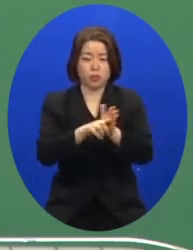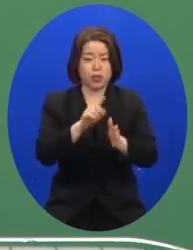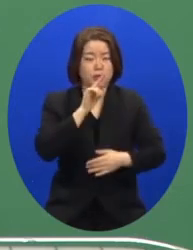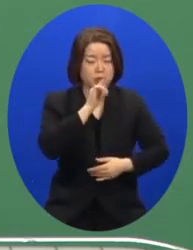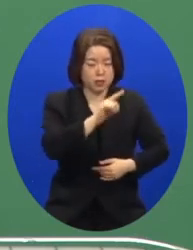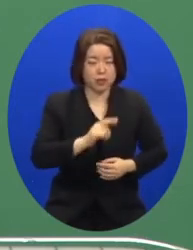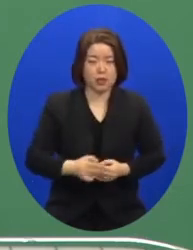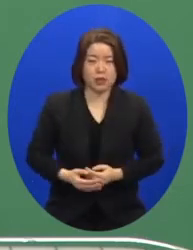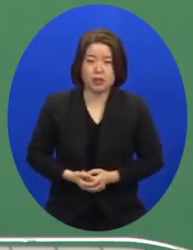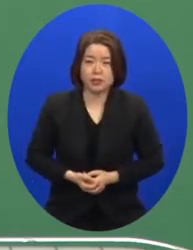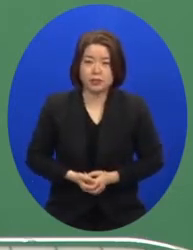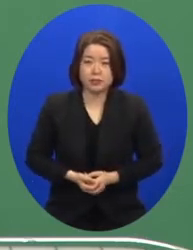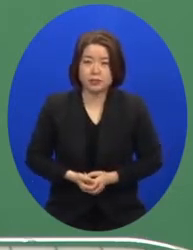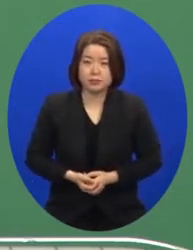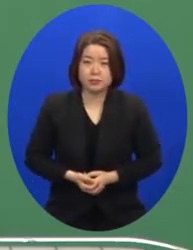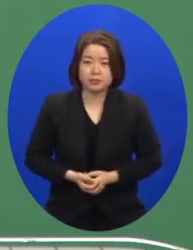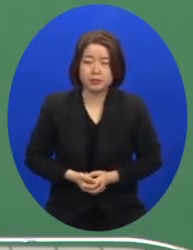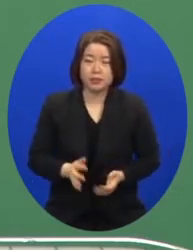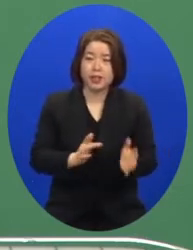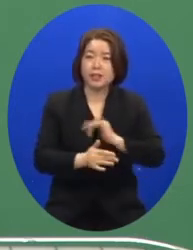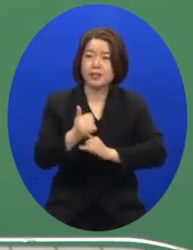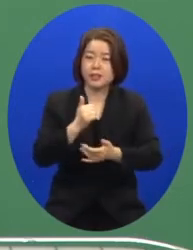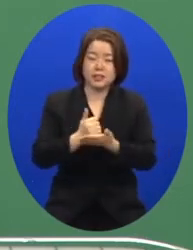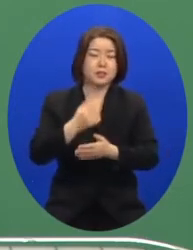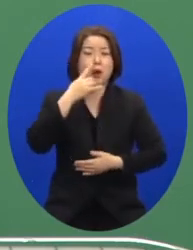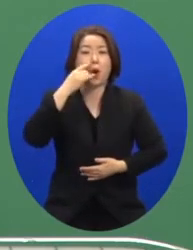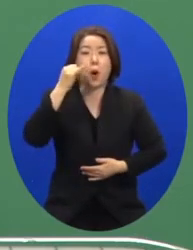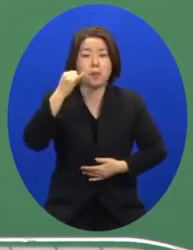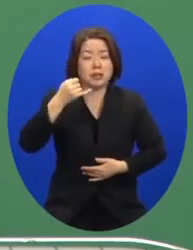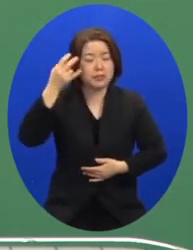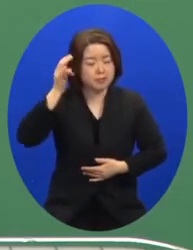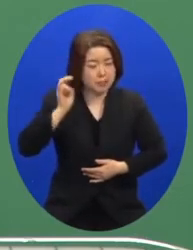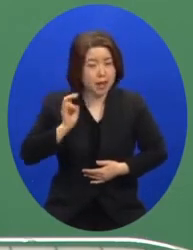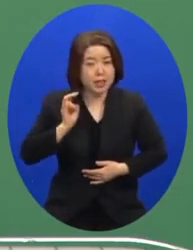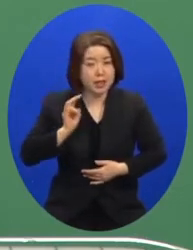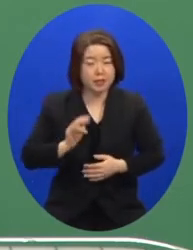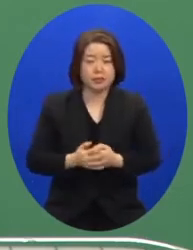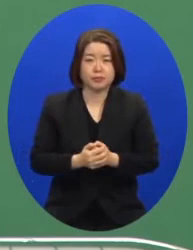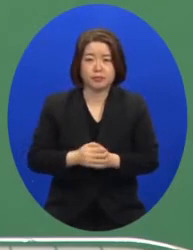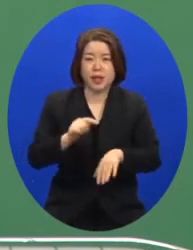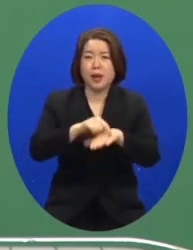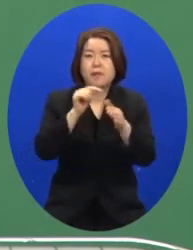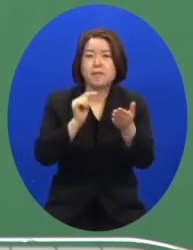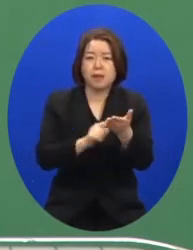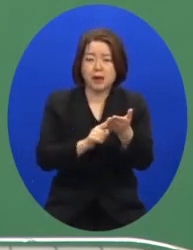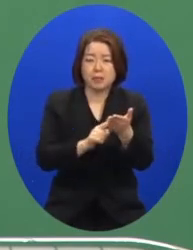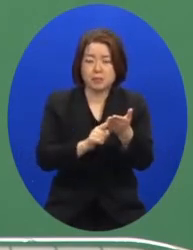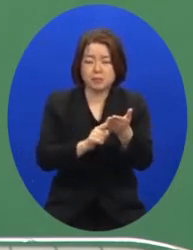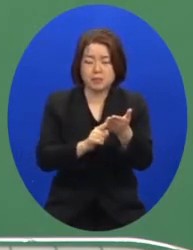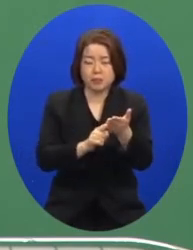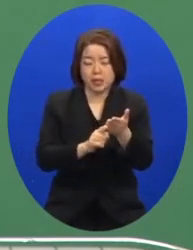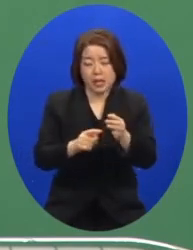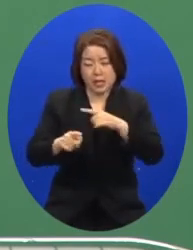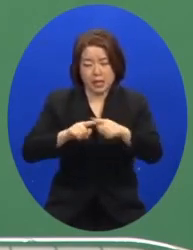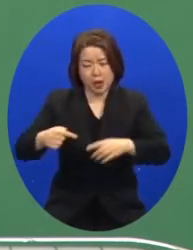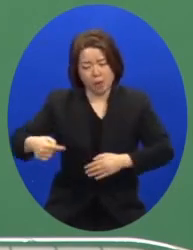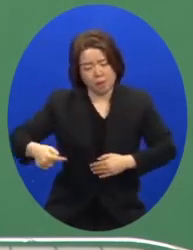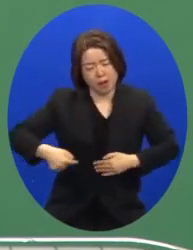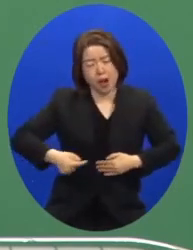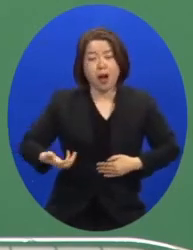하더라 예수님의 어머니 마리아가 마음에 칼로 찌르듯 할